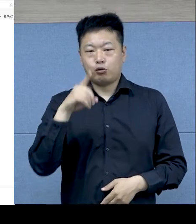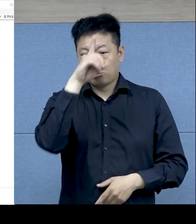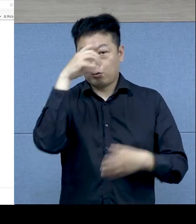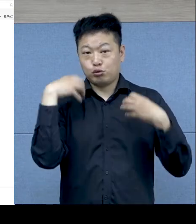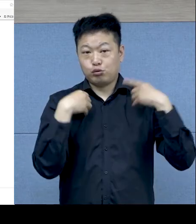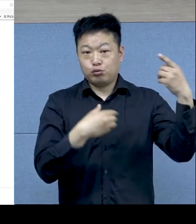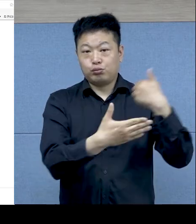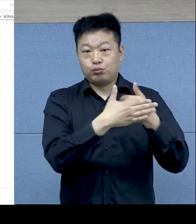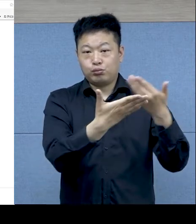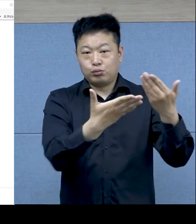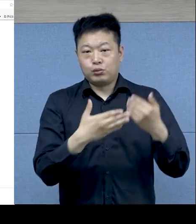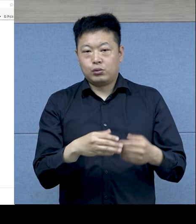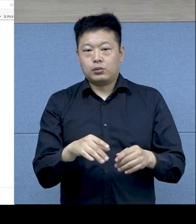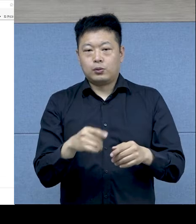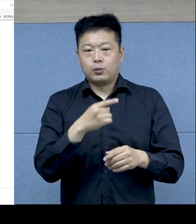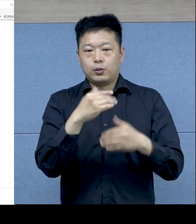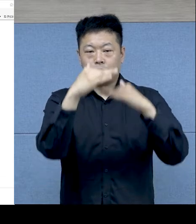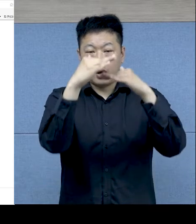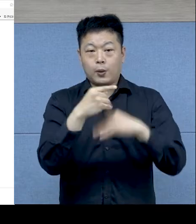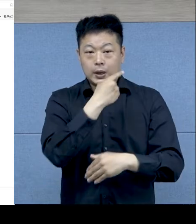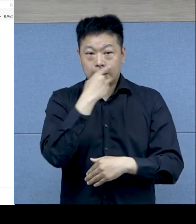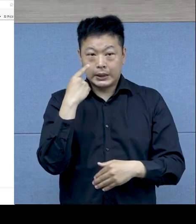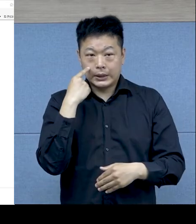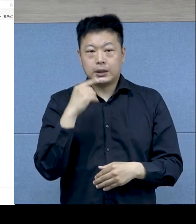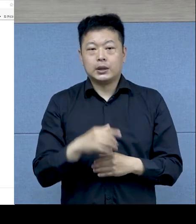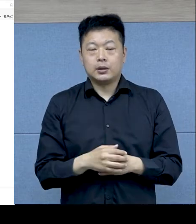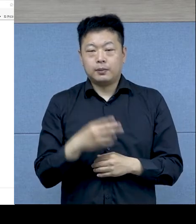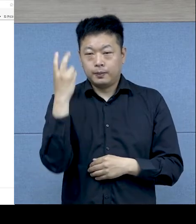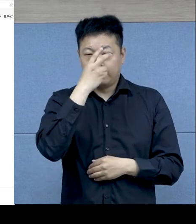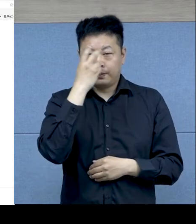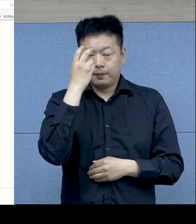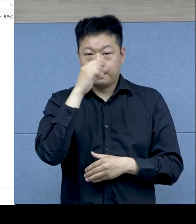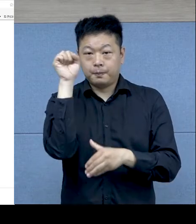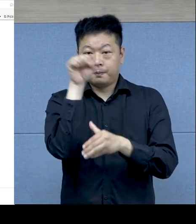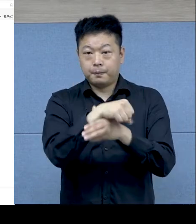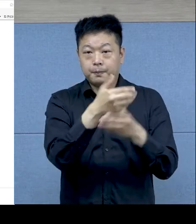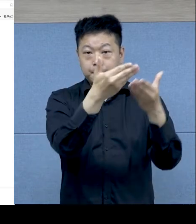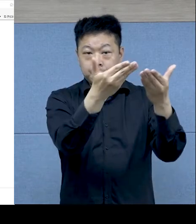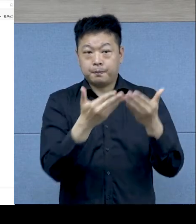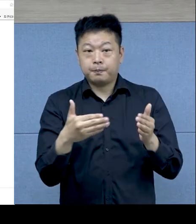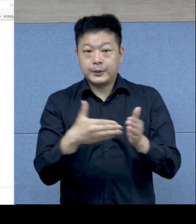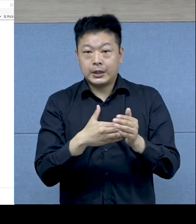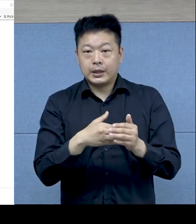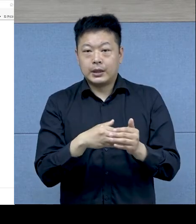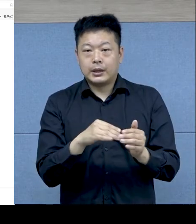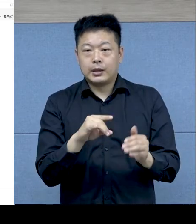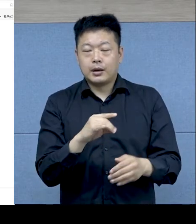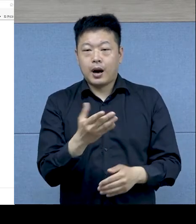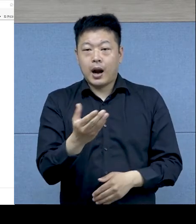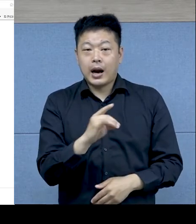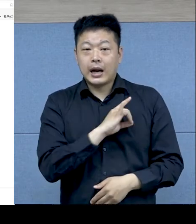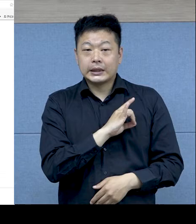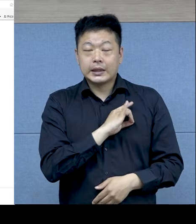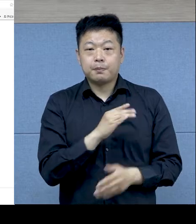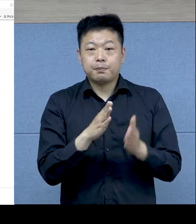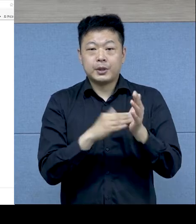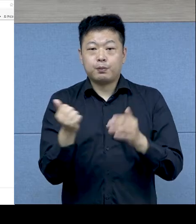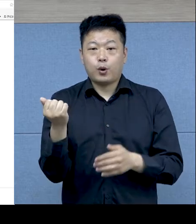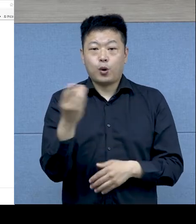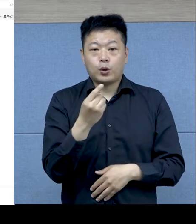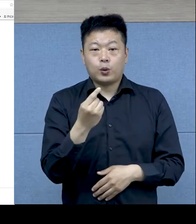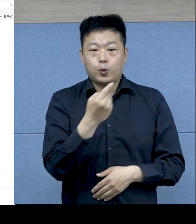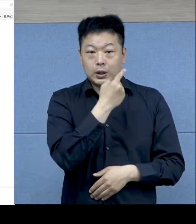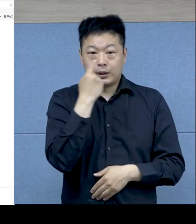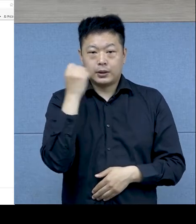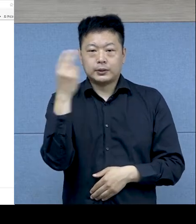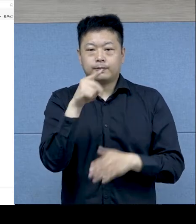내용들을 확인해서 승인을 해 주실 거예요. 그러면 검토 후에 승인이 되시면 그때부터 아까 쓰셨던